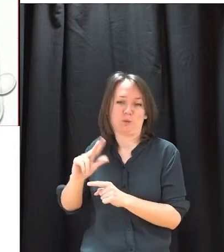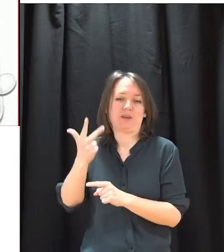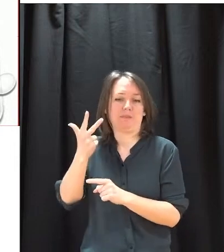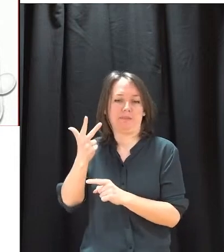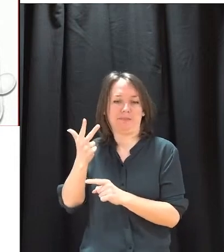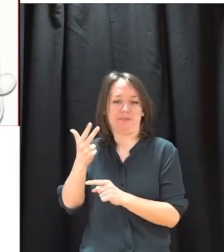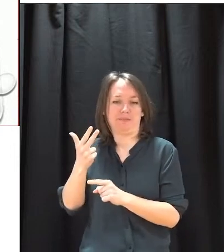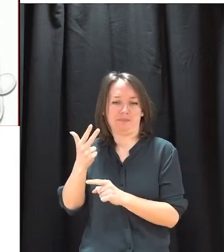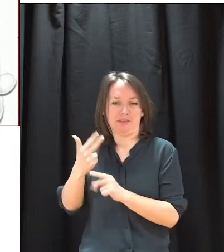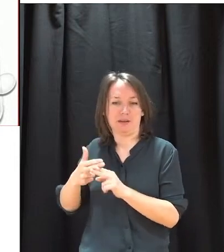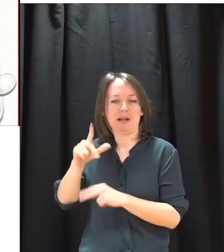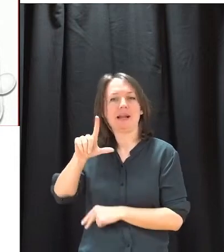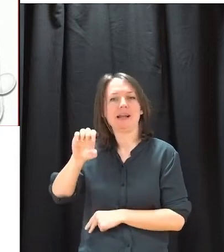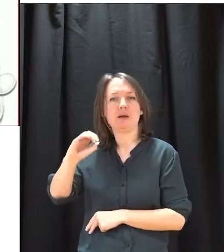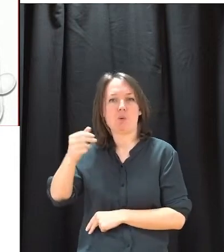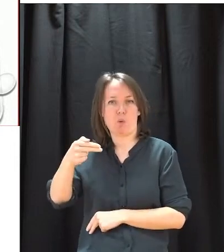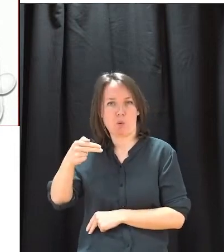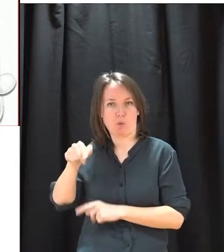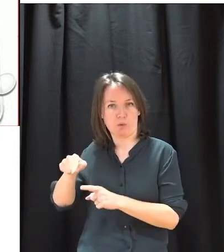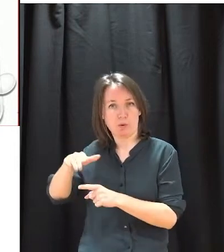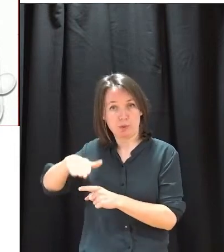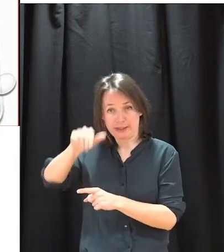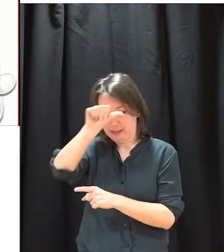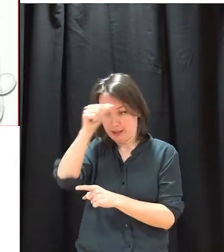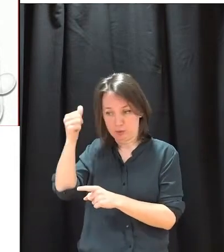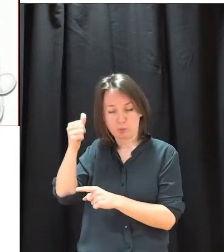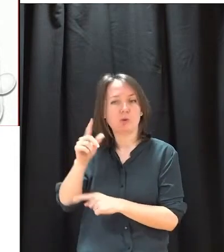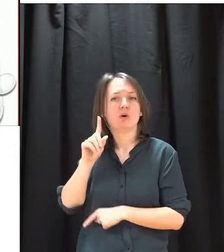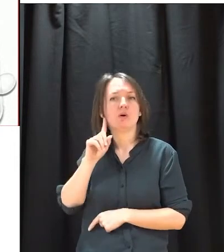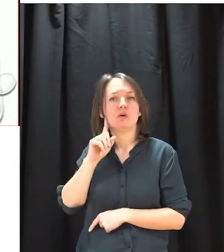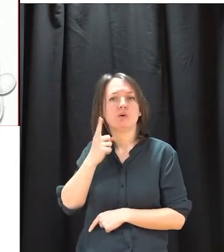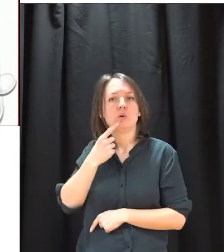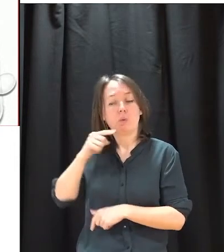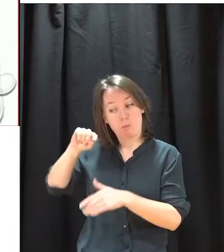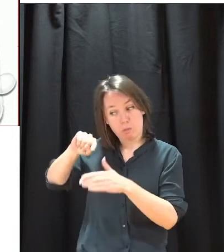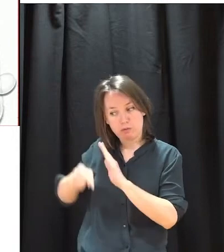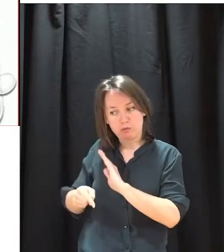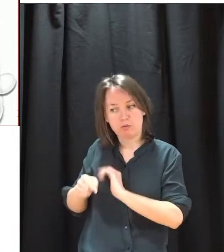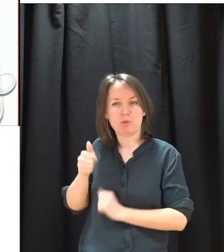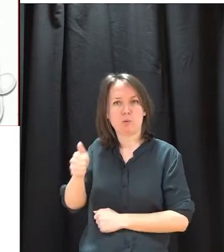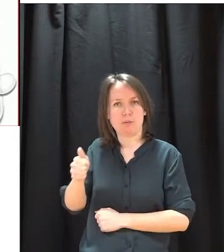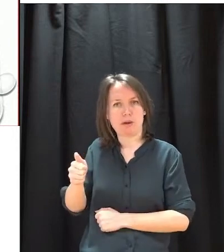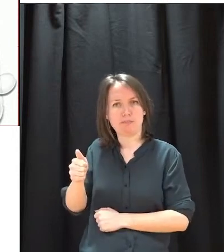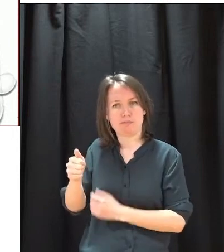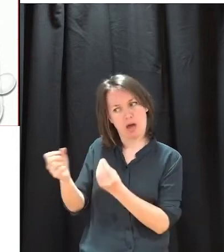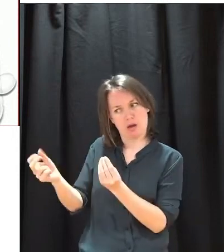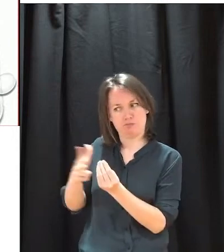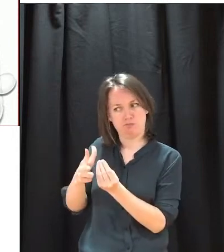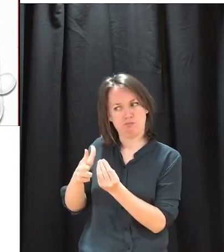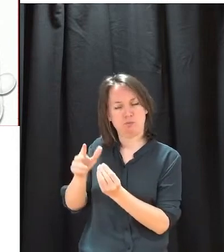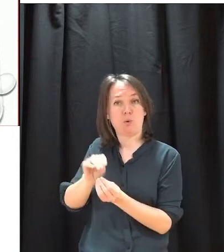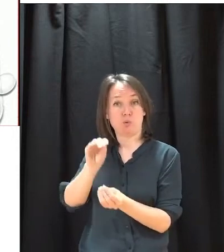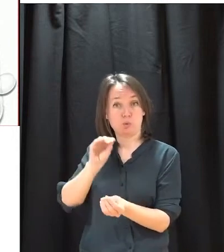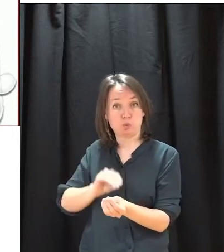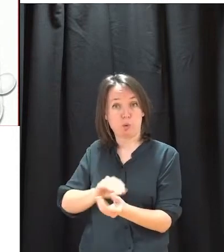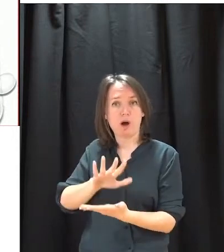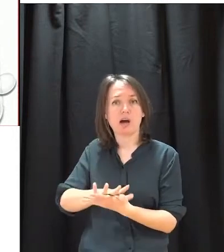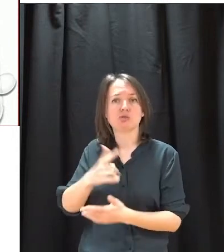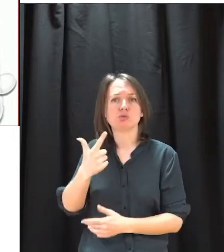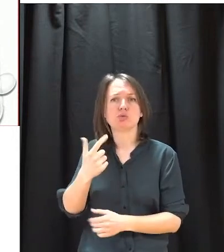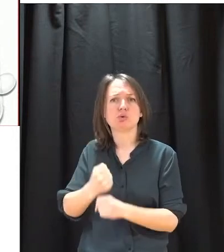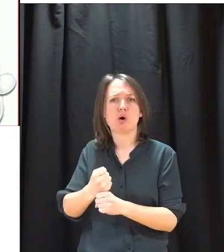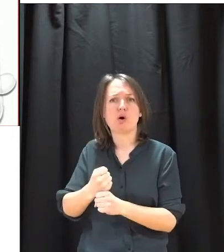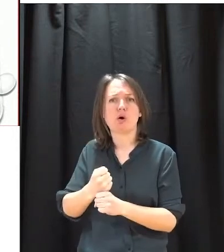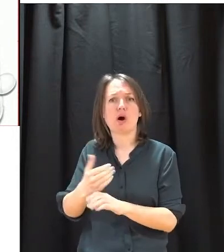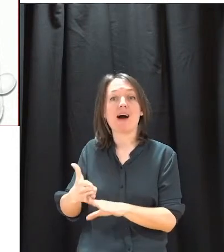3e. Donc, Léon, c'est un petit garçon, surdité profonde, qui lui a été implanté très tôt, enfin tôt quand même, avant 2 ans, et qui